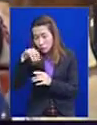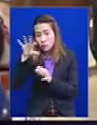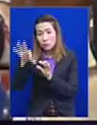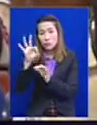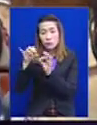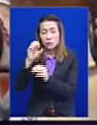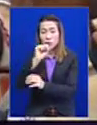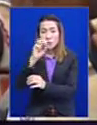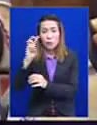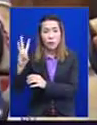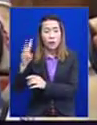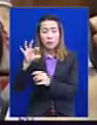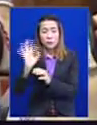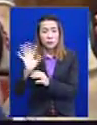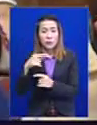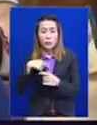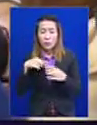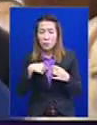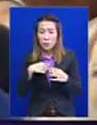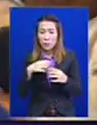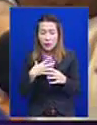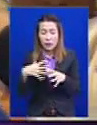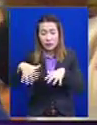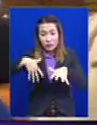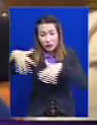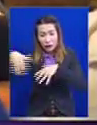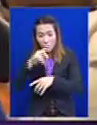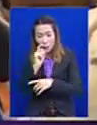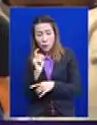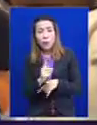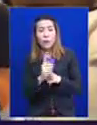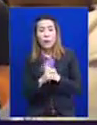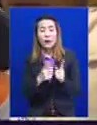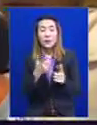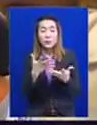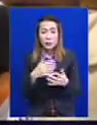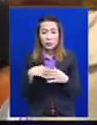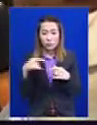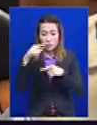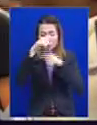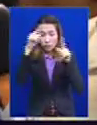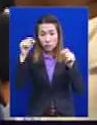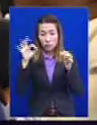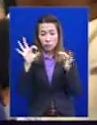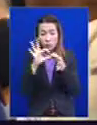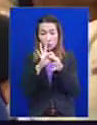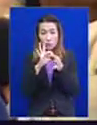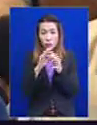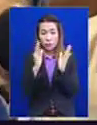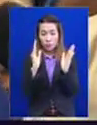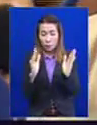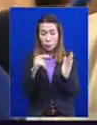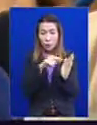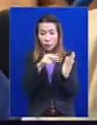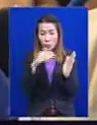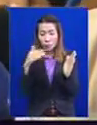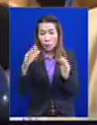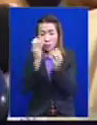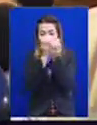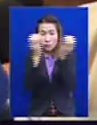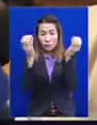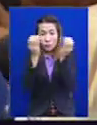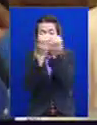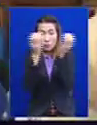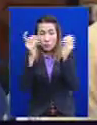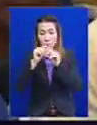แน่นอนเพราะไม่ต้องการให้สังคมครหาขณะที่กรอบเวลาการสรรหาสว.หลังจากรัฐธรรมนูญประกาศใ